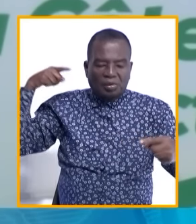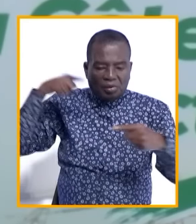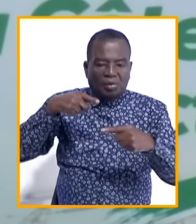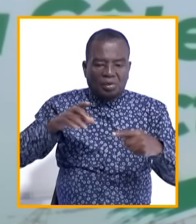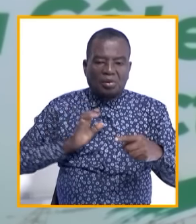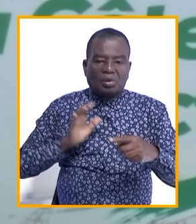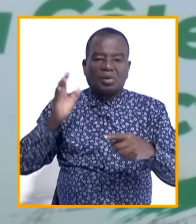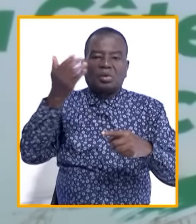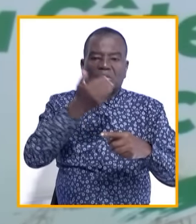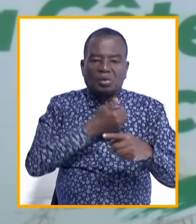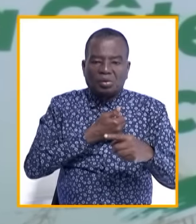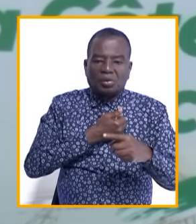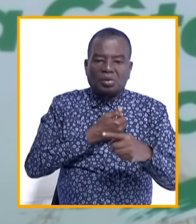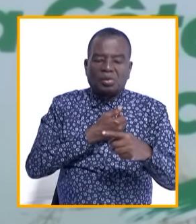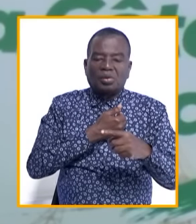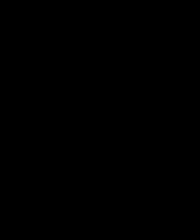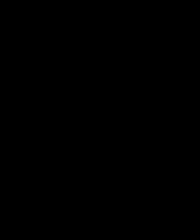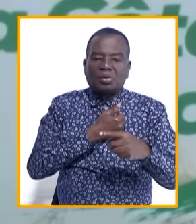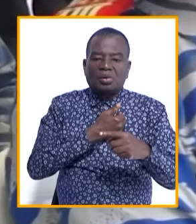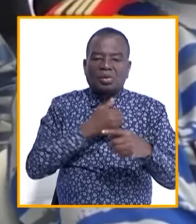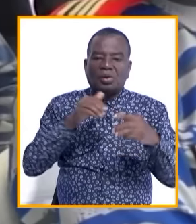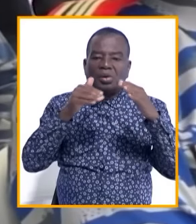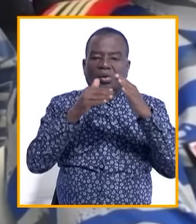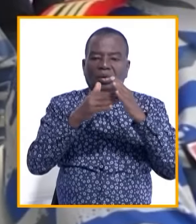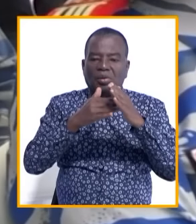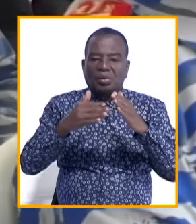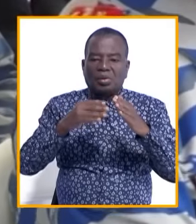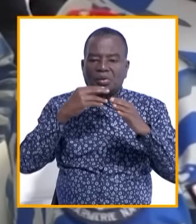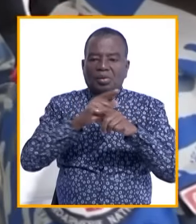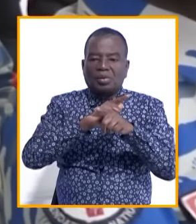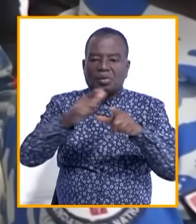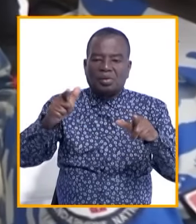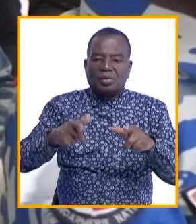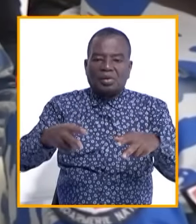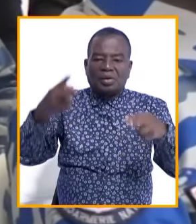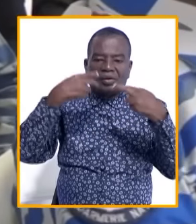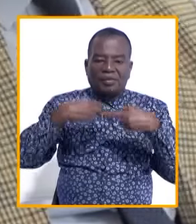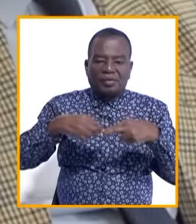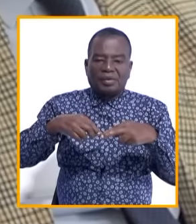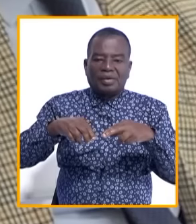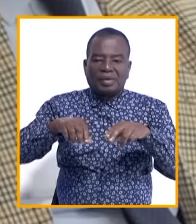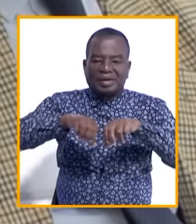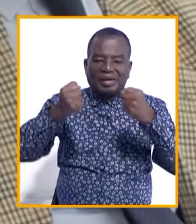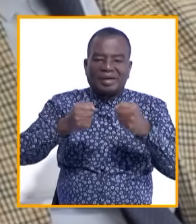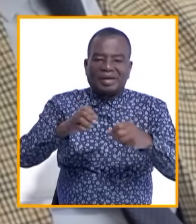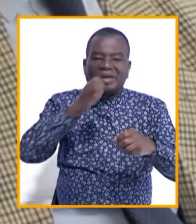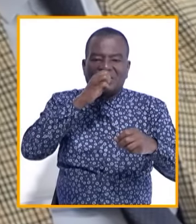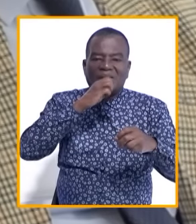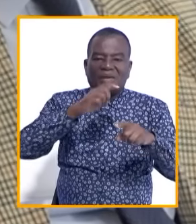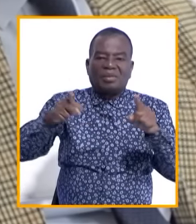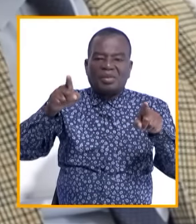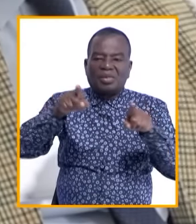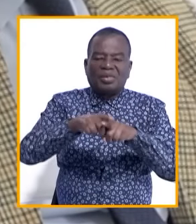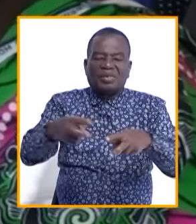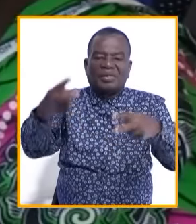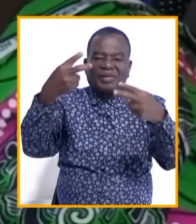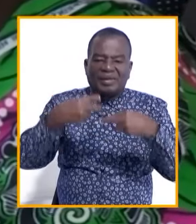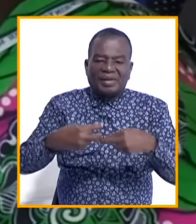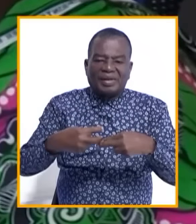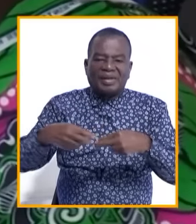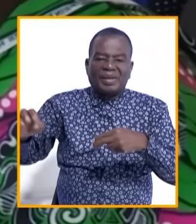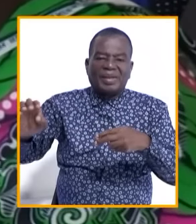combattus. Nos barrages seront libérés parce que venir non seulement gâter les